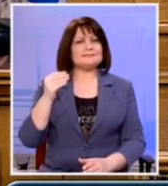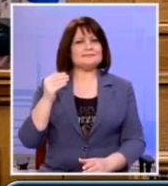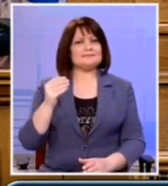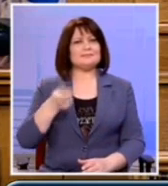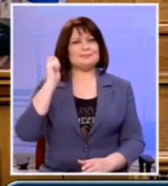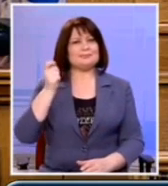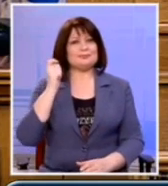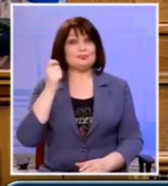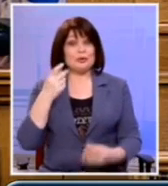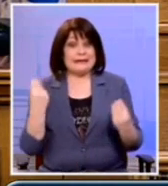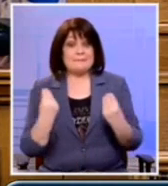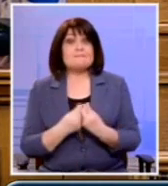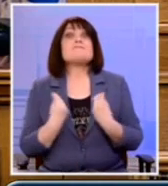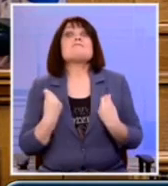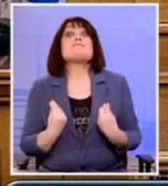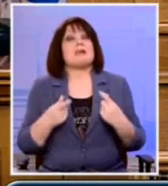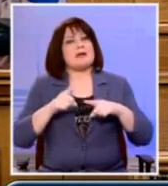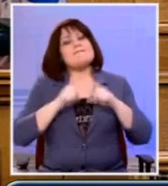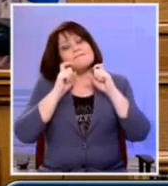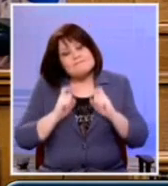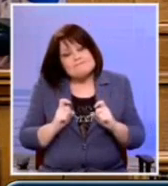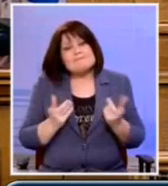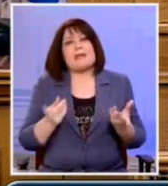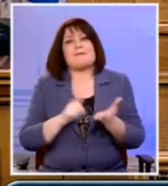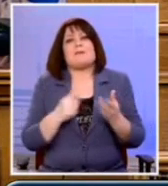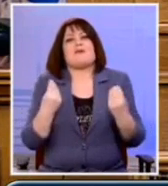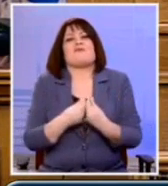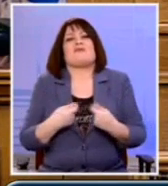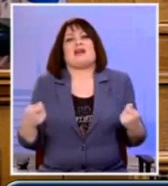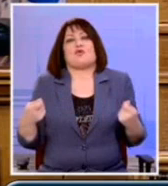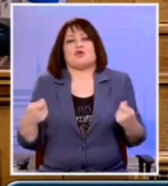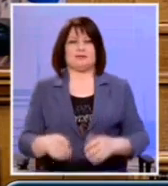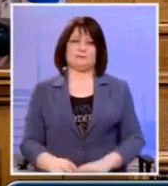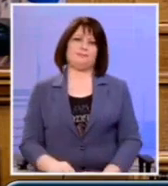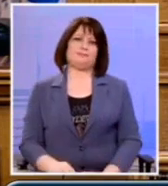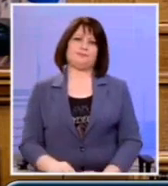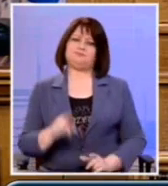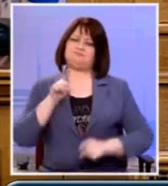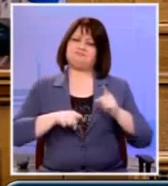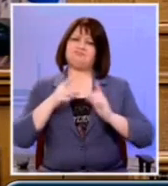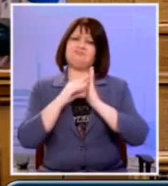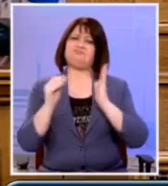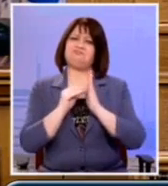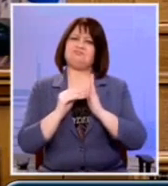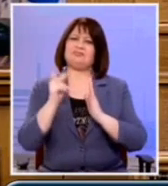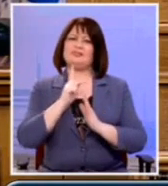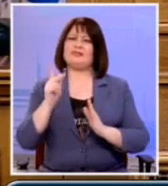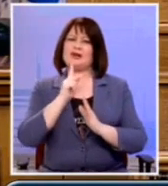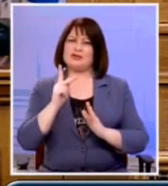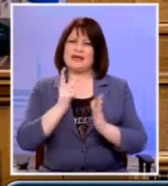αναγκάστηκε η χώρα μας να εφαρμόσει. Αναφέρομαι ενδεικτικά στις αποφάσεις της Επιτροπής Κοινωνικών